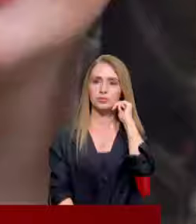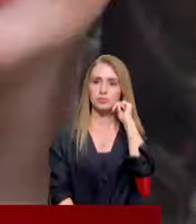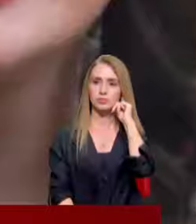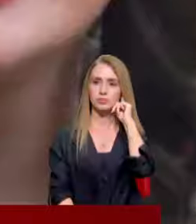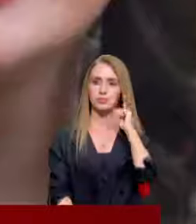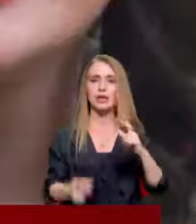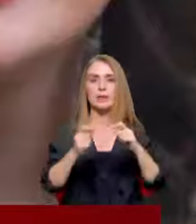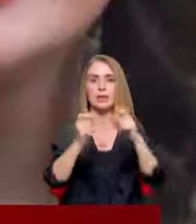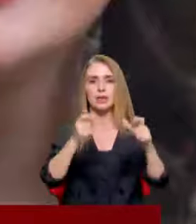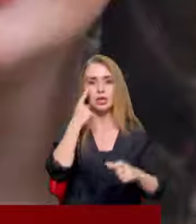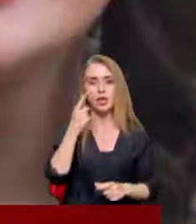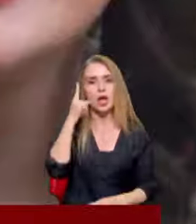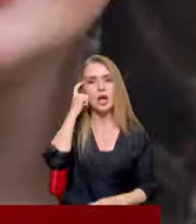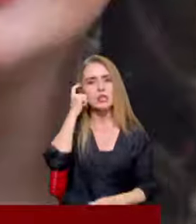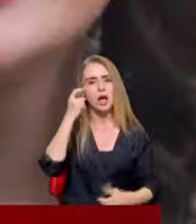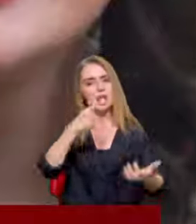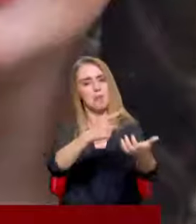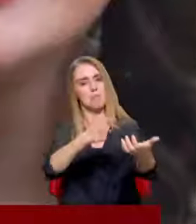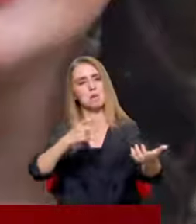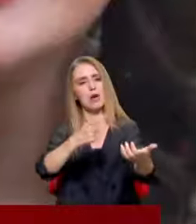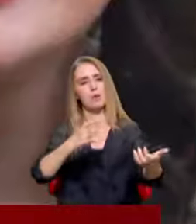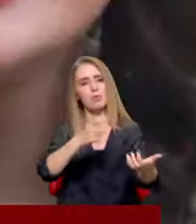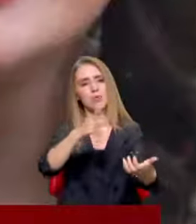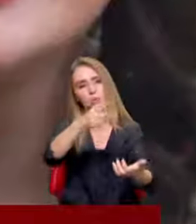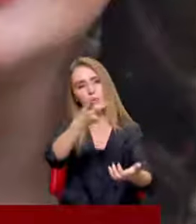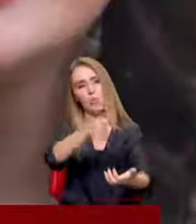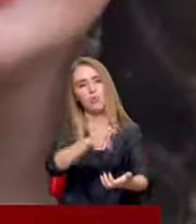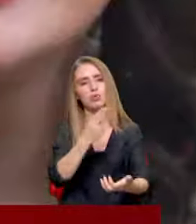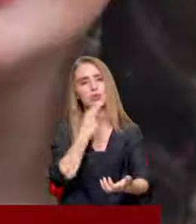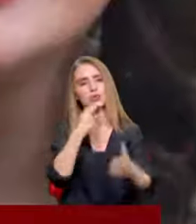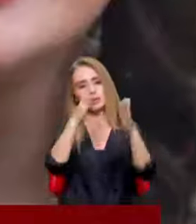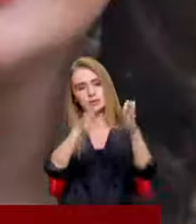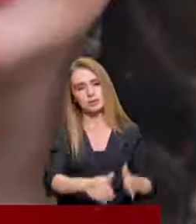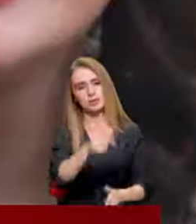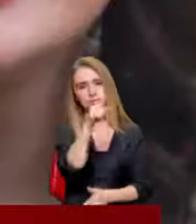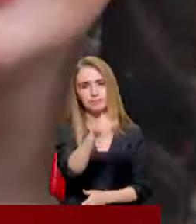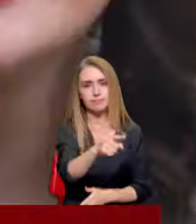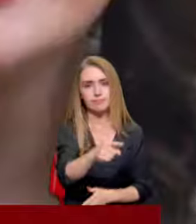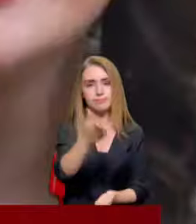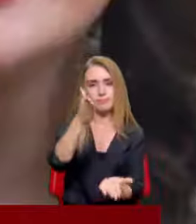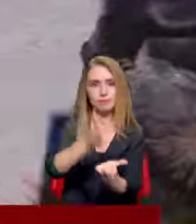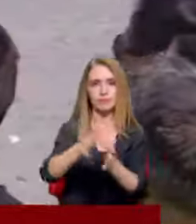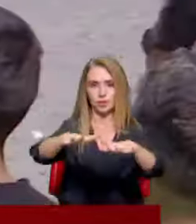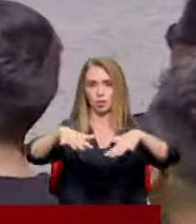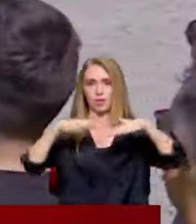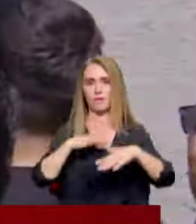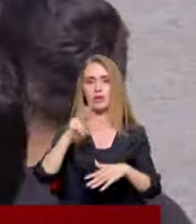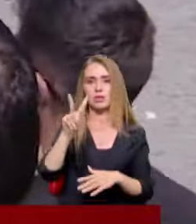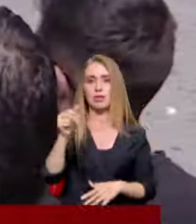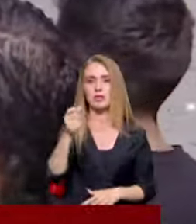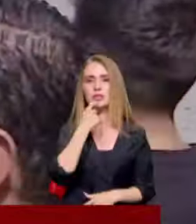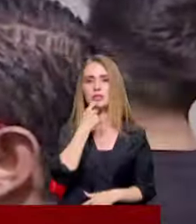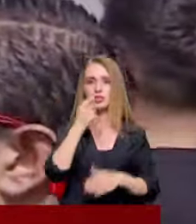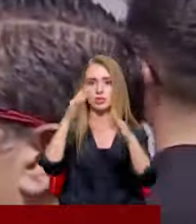ederim Batı şeria'da İsrail Keskin nişancısının kurşunuyla yaşamını yitiren Ayşenur Ezgi eyginin cenaze töreni 26